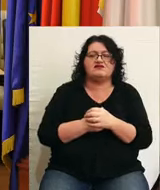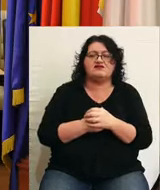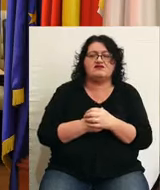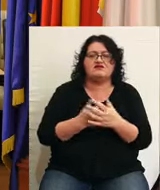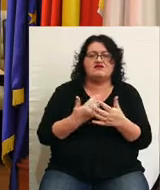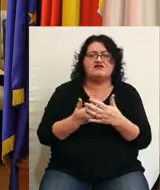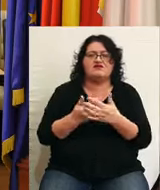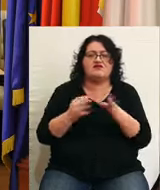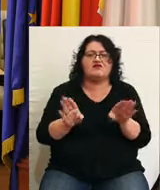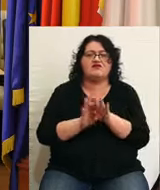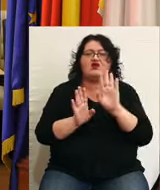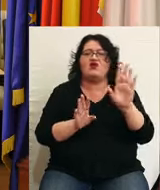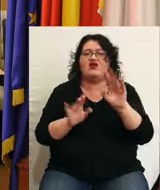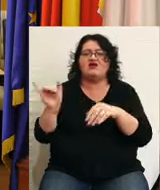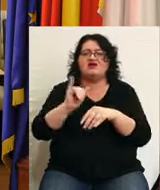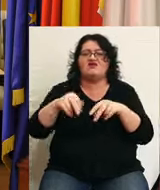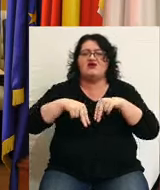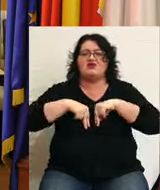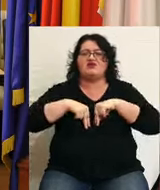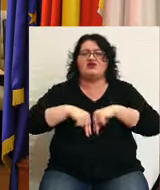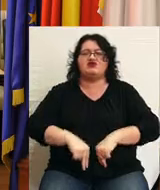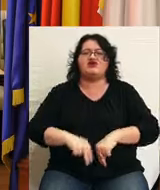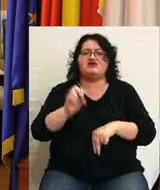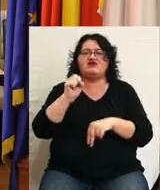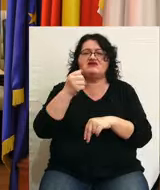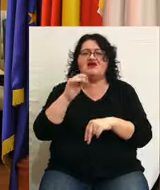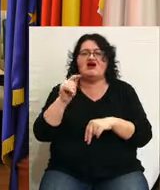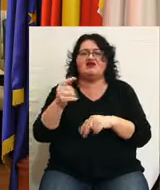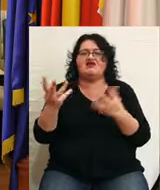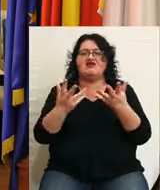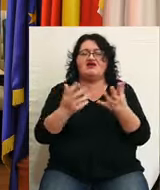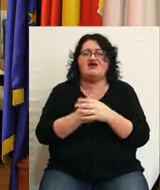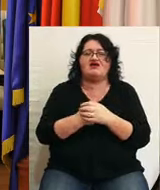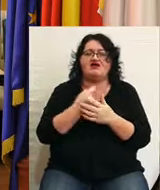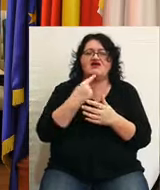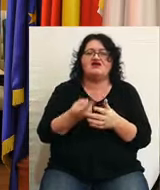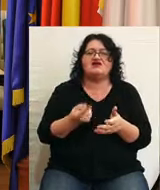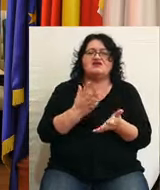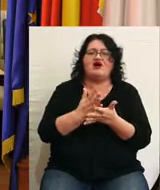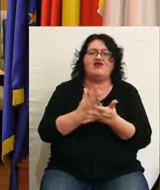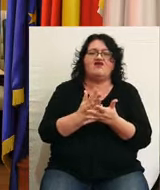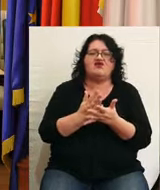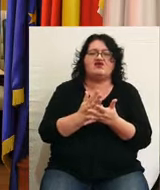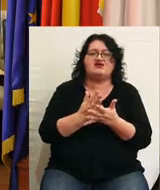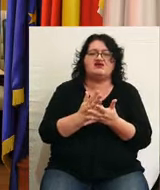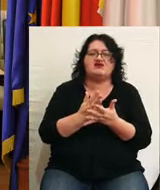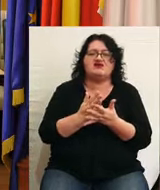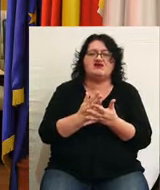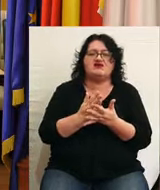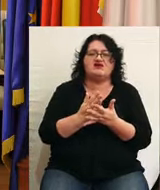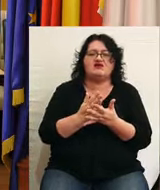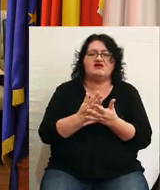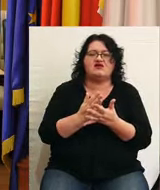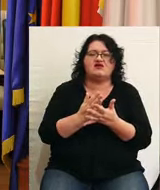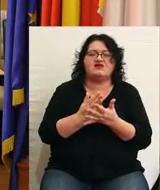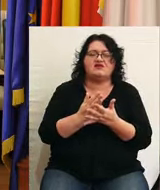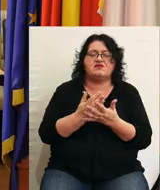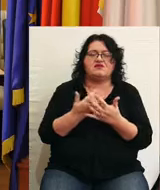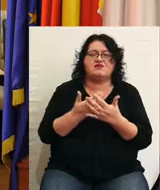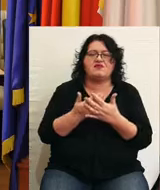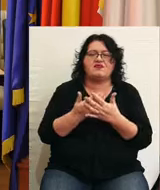de-a dumneavoastră, care acum e președinta Senatului și care a fost, până nu fi în această